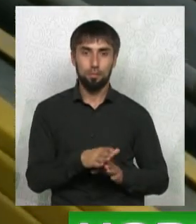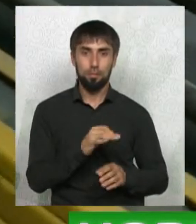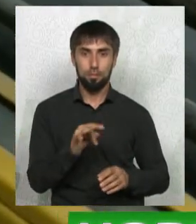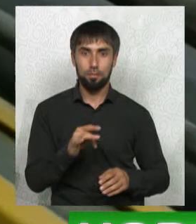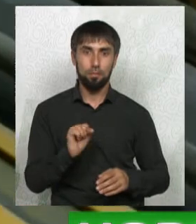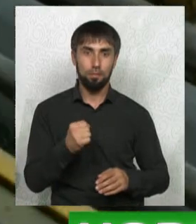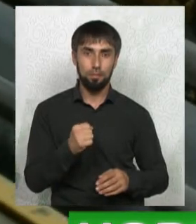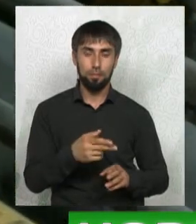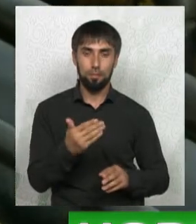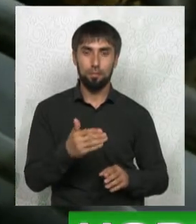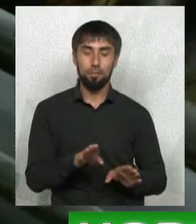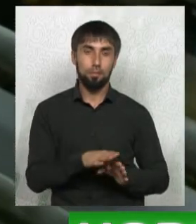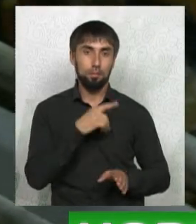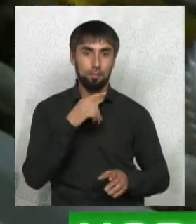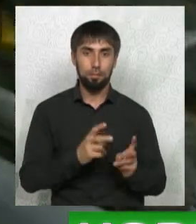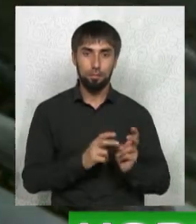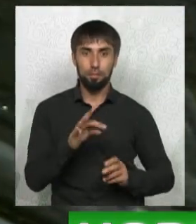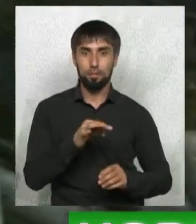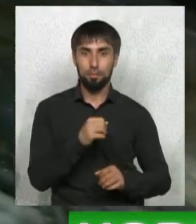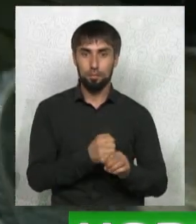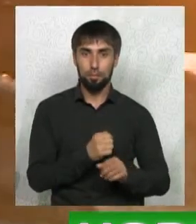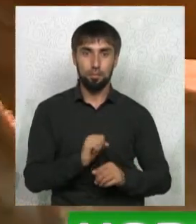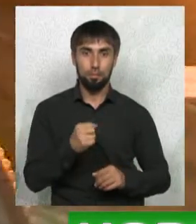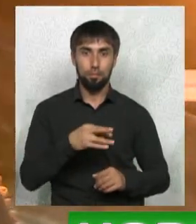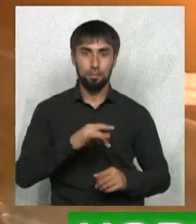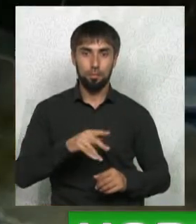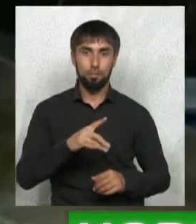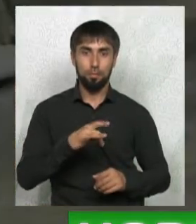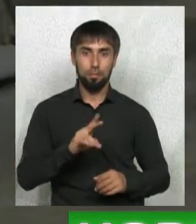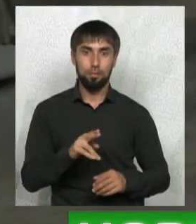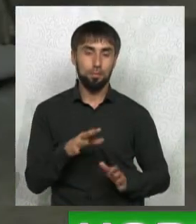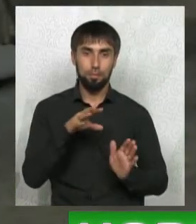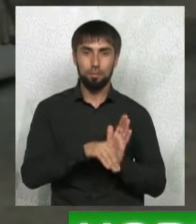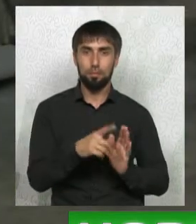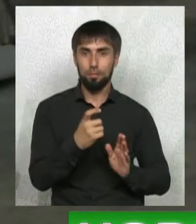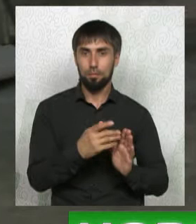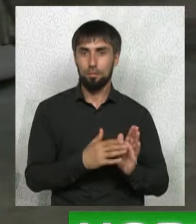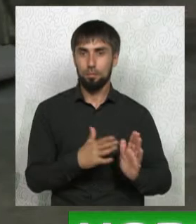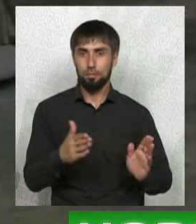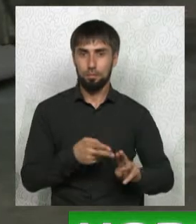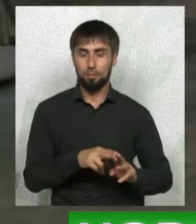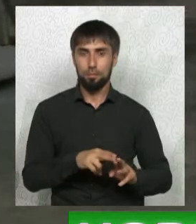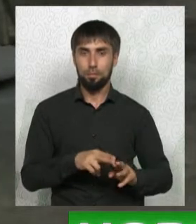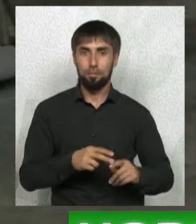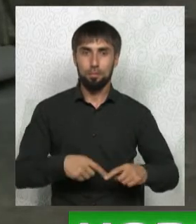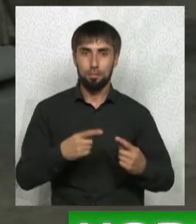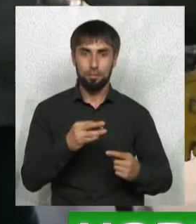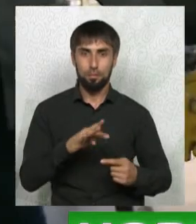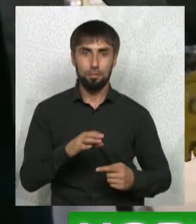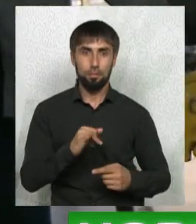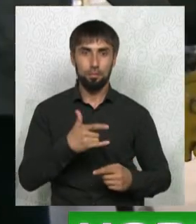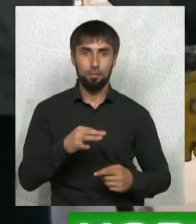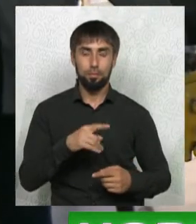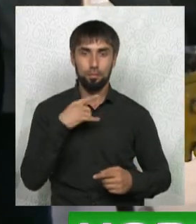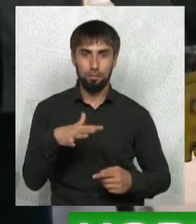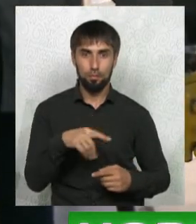кластере – алюминиевом. Так, ингушский завод по производству алюминиевых профилей «Реак» вошел в сотню наиболее динамично развивающихся компаний юга страны